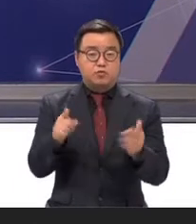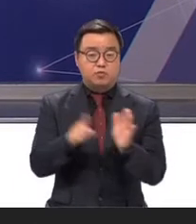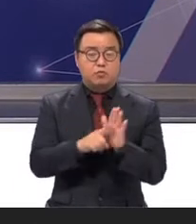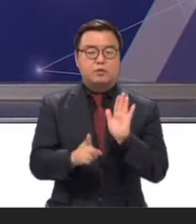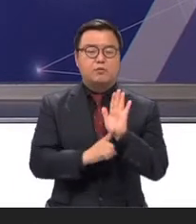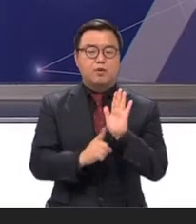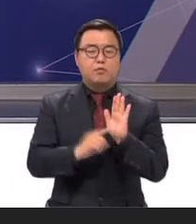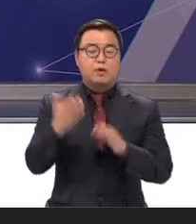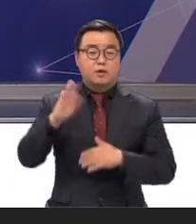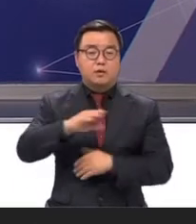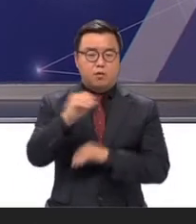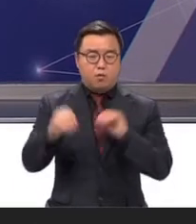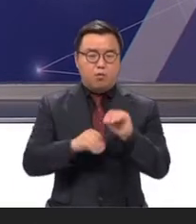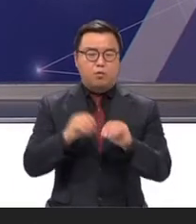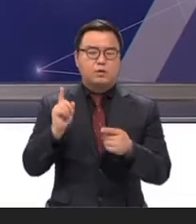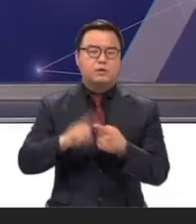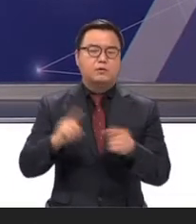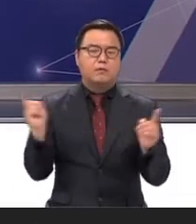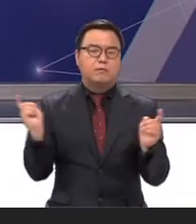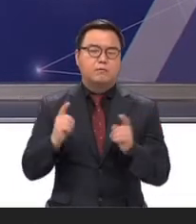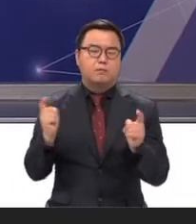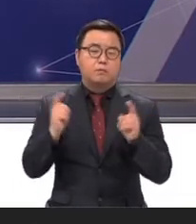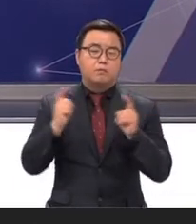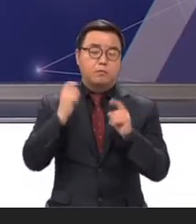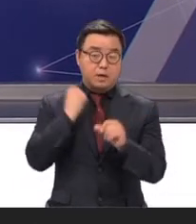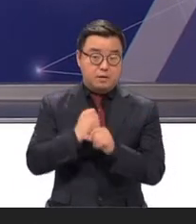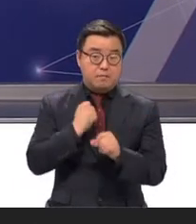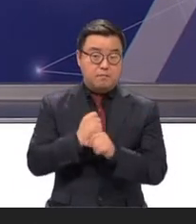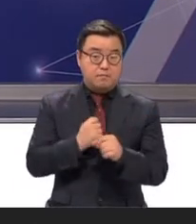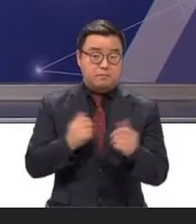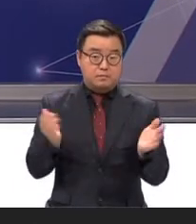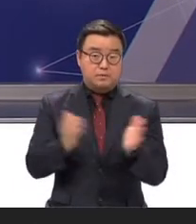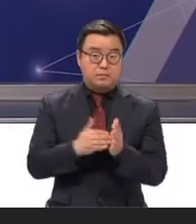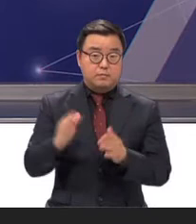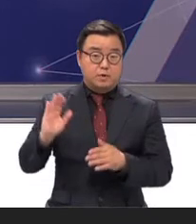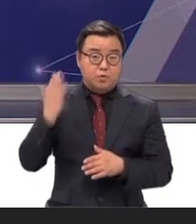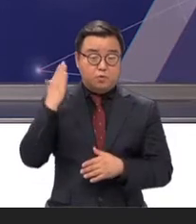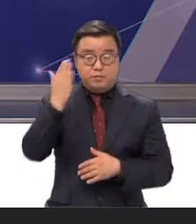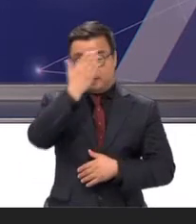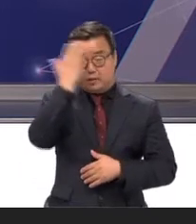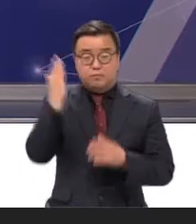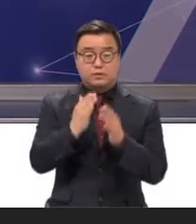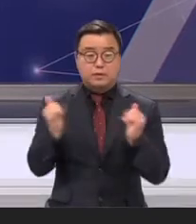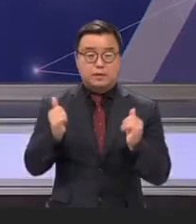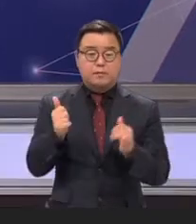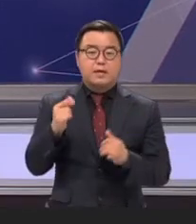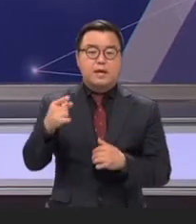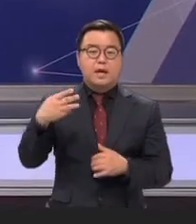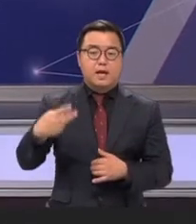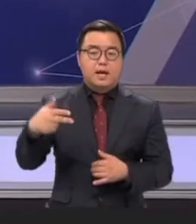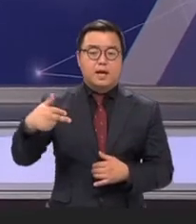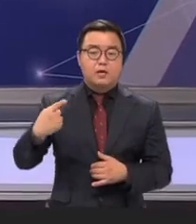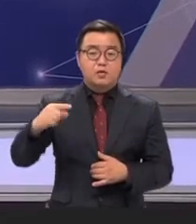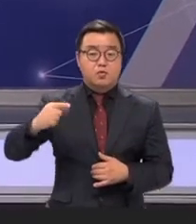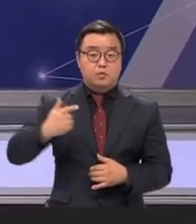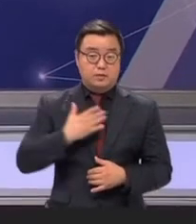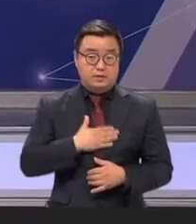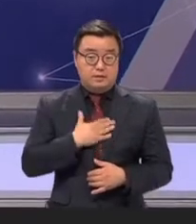그 광고가 오히려 논란에 불을 붙였습니다. 요즘 젊은이들 사이에 헬조선이라는 말 들어보셨죠? 예, 들어봤죠.